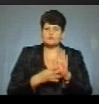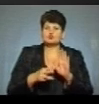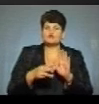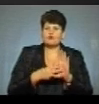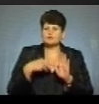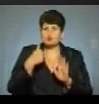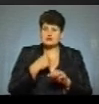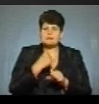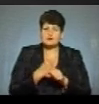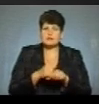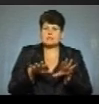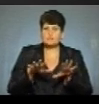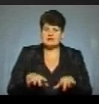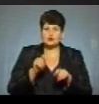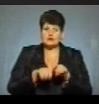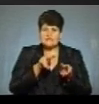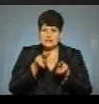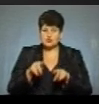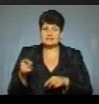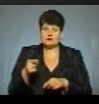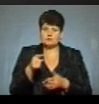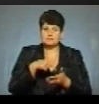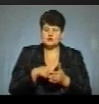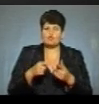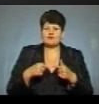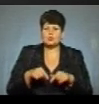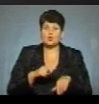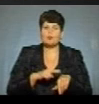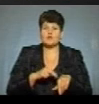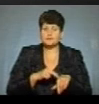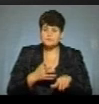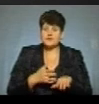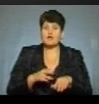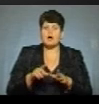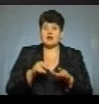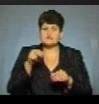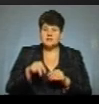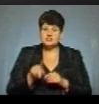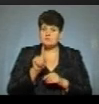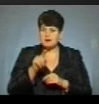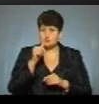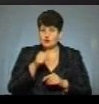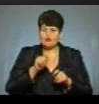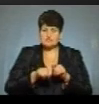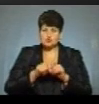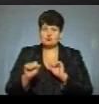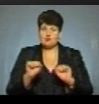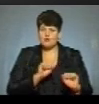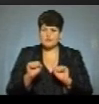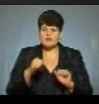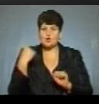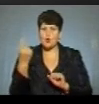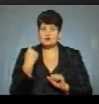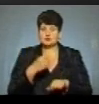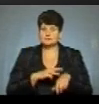році працював на посаді слідчого Тернопільського міськвідділу міліції, а з 2001 року у слідчому управлінні обласної